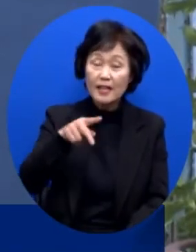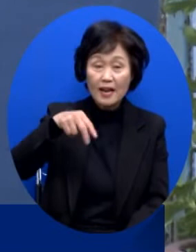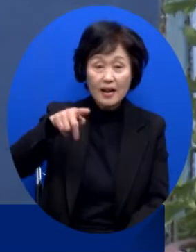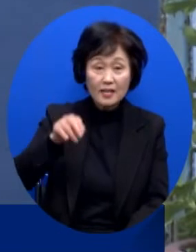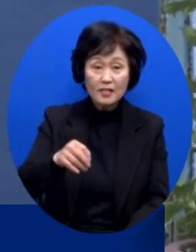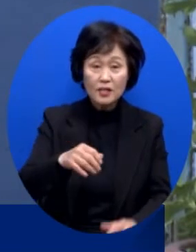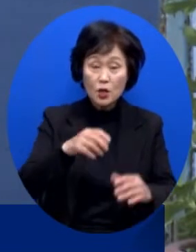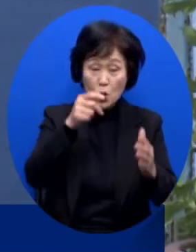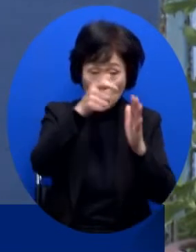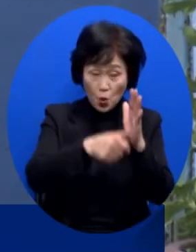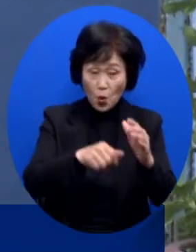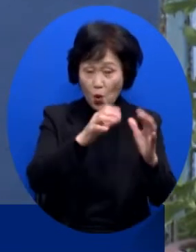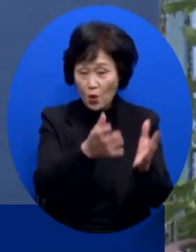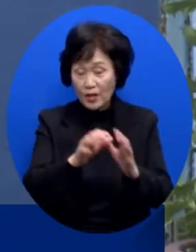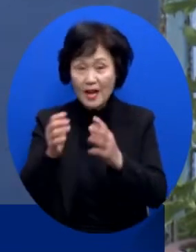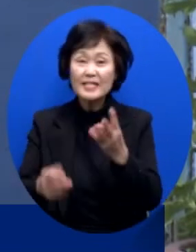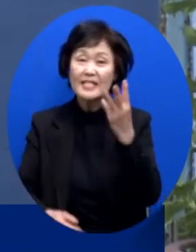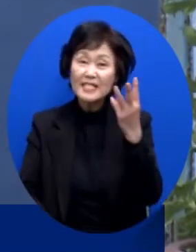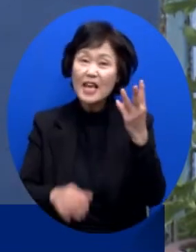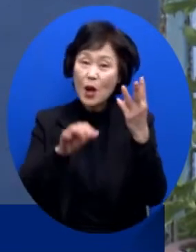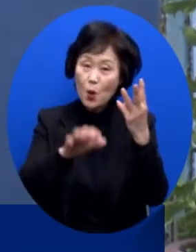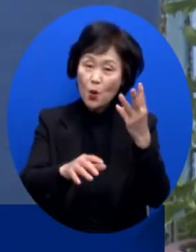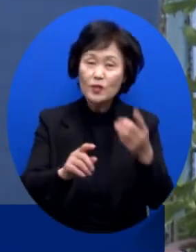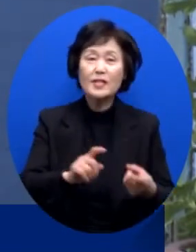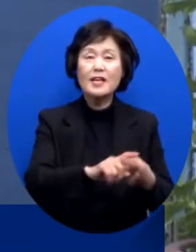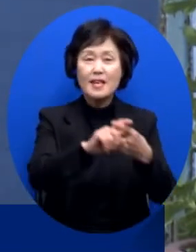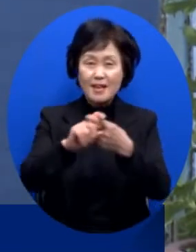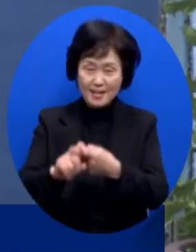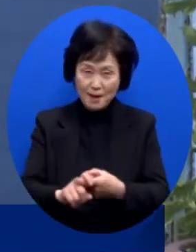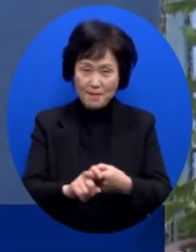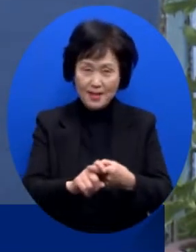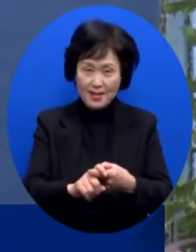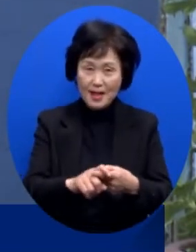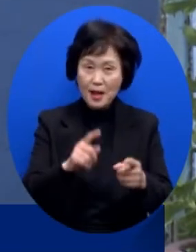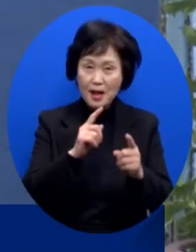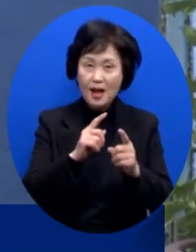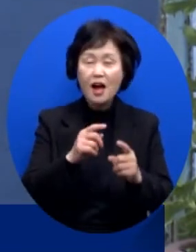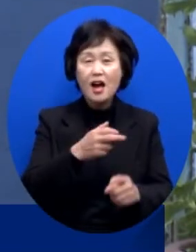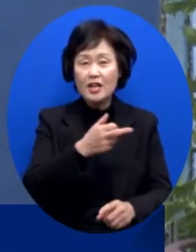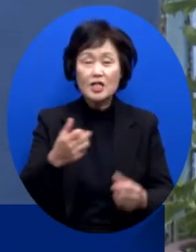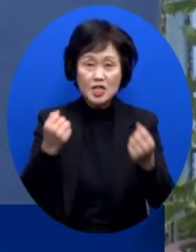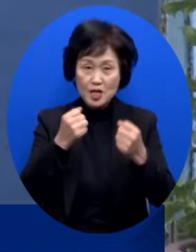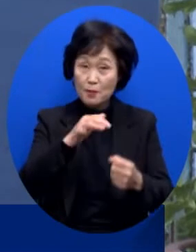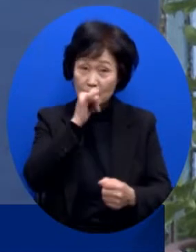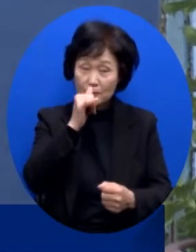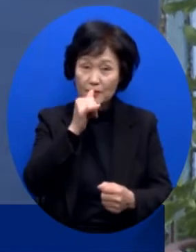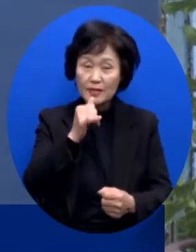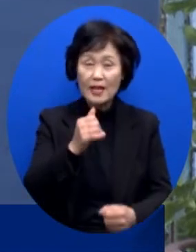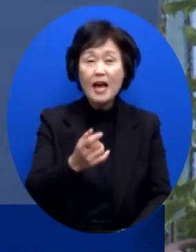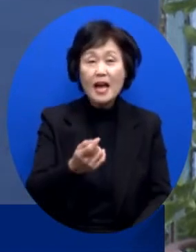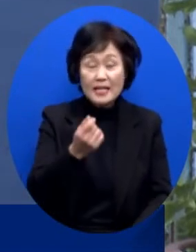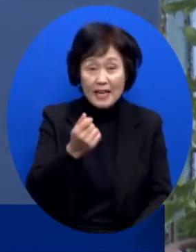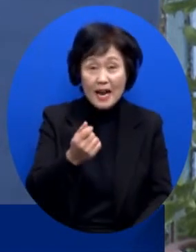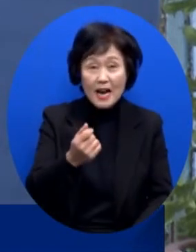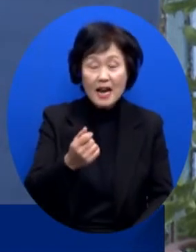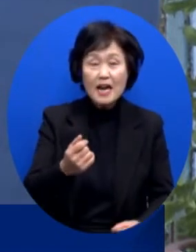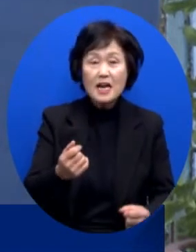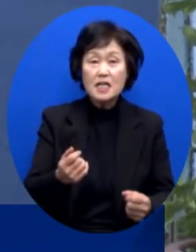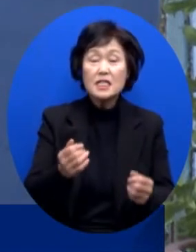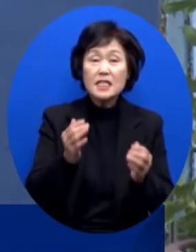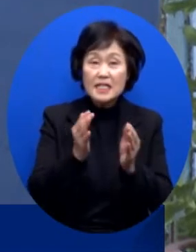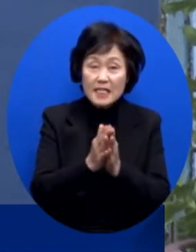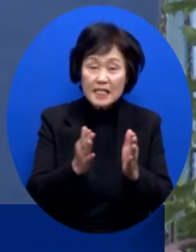했다 여기에 아주 큰 의미가 있습니다 어 자금 한 걸음이지만 이해를 통해서